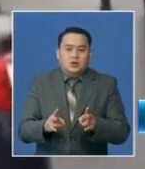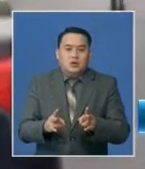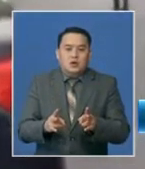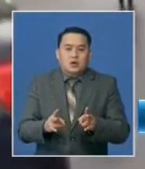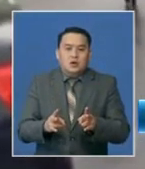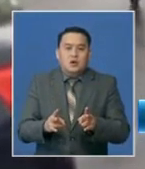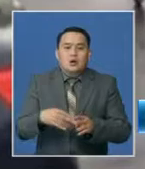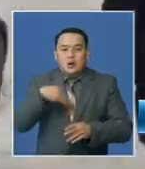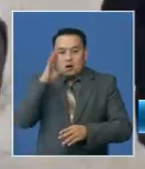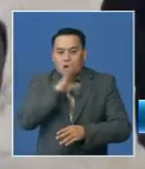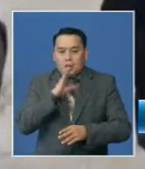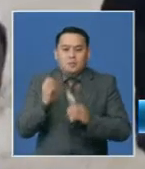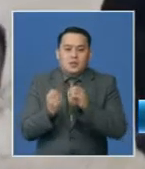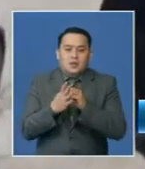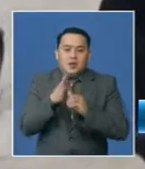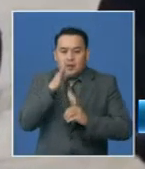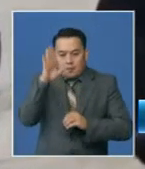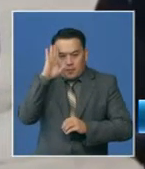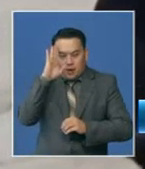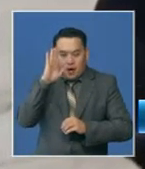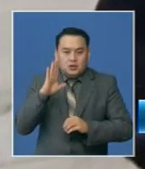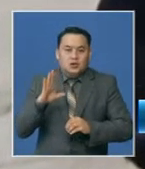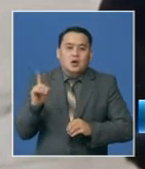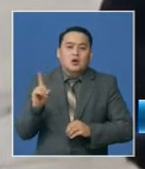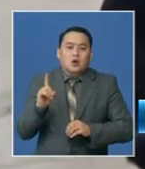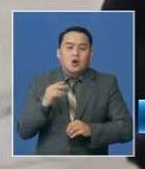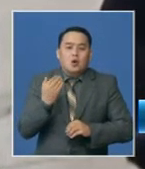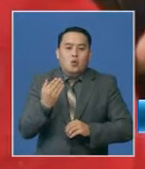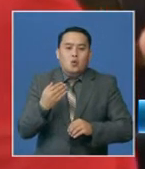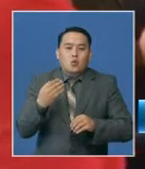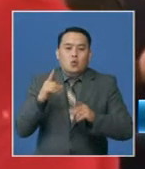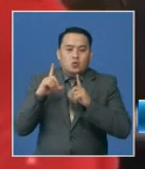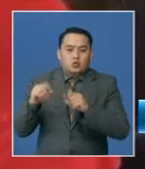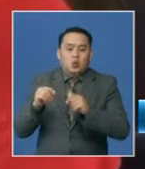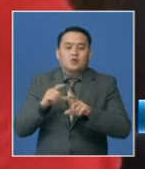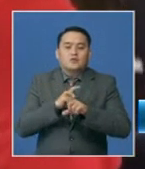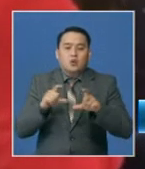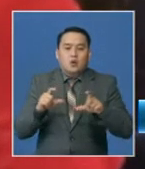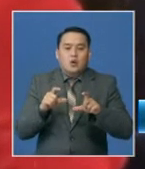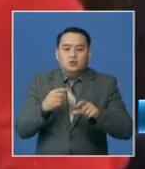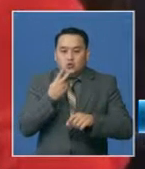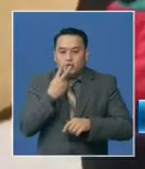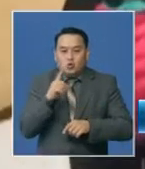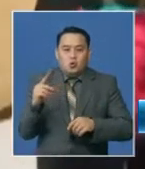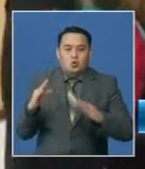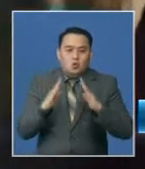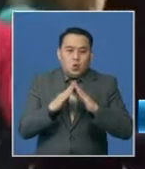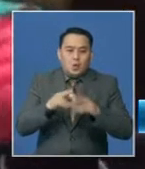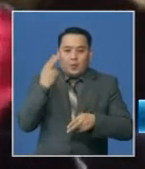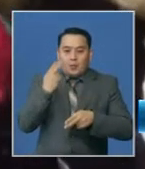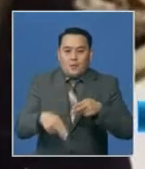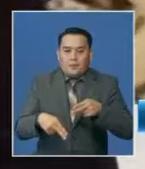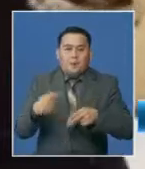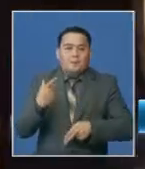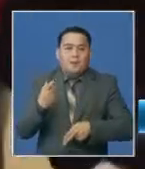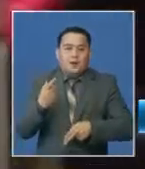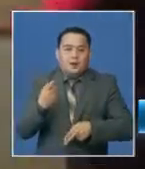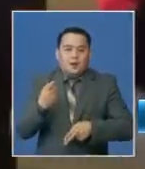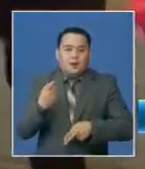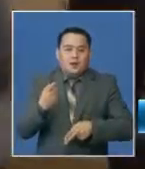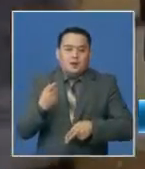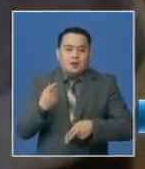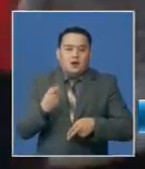подростка вовремя обезоружили своего сына, который пришел в школу с оружием и открыл стрельбу. По словам местной полиции, они